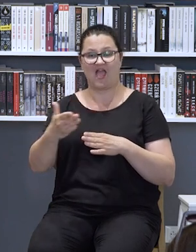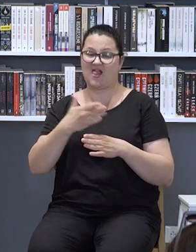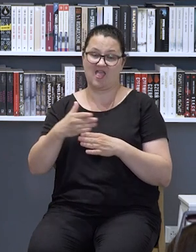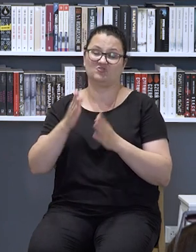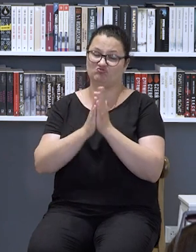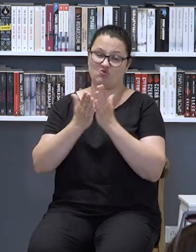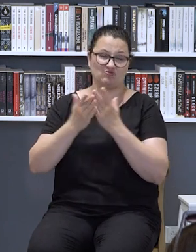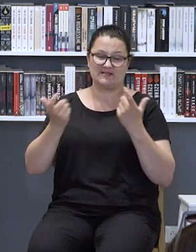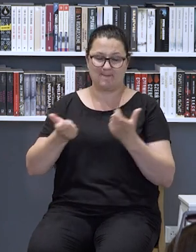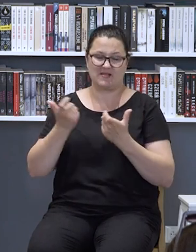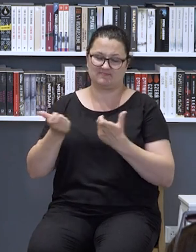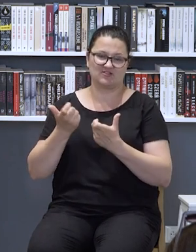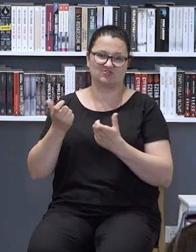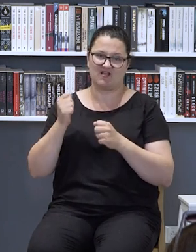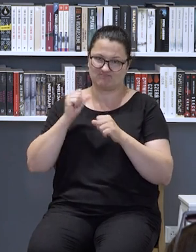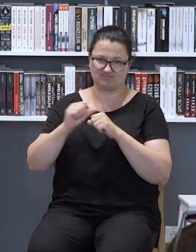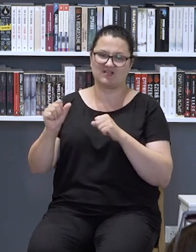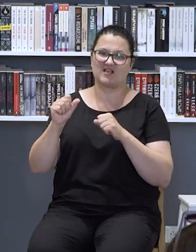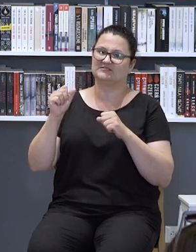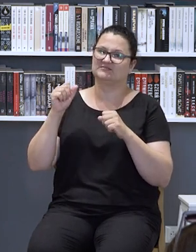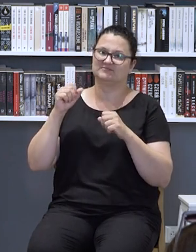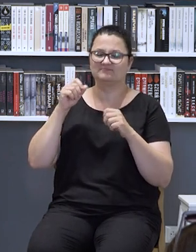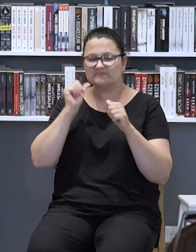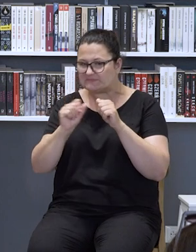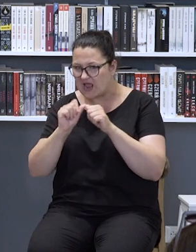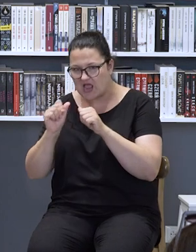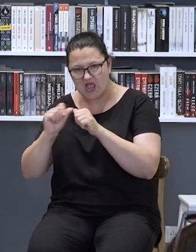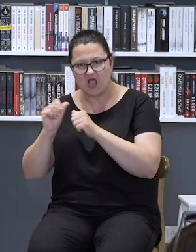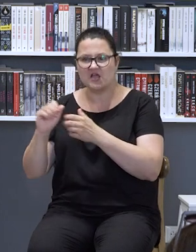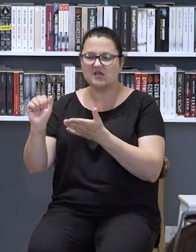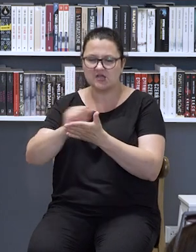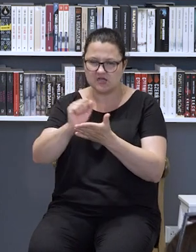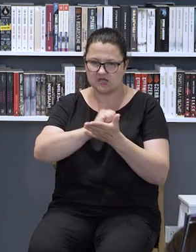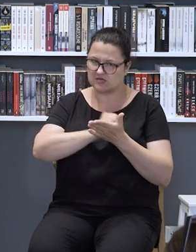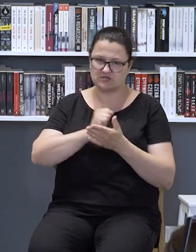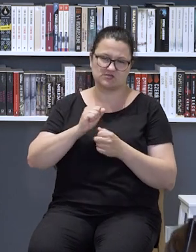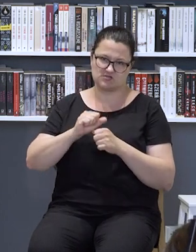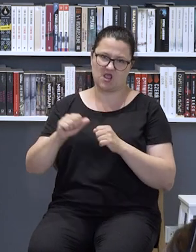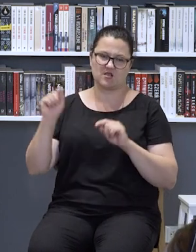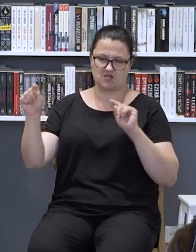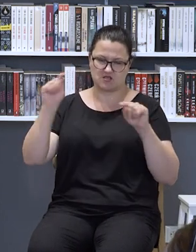i poddawana daleko idącej cenzurze, tu i ówdzie.